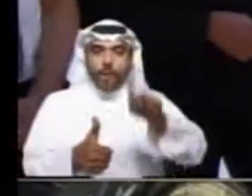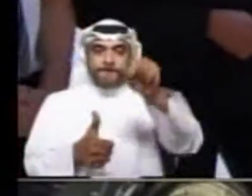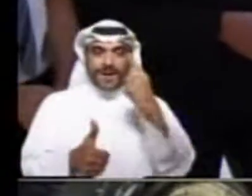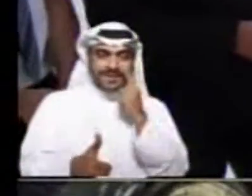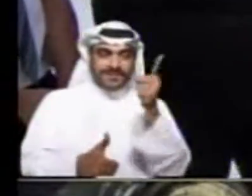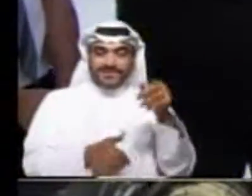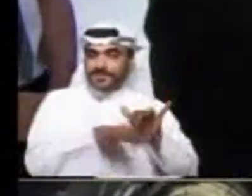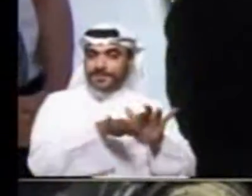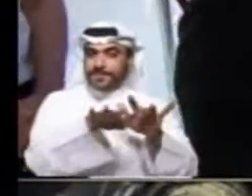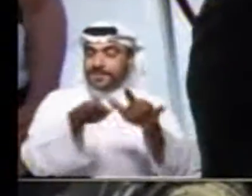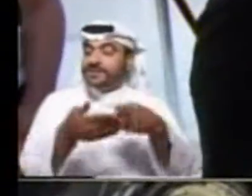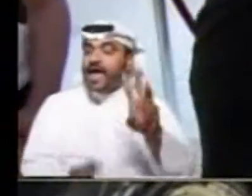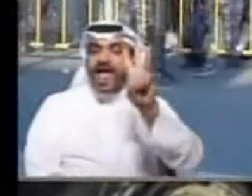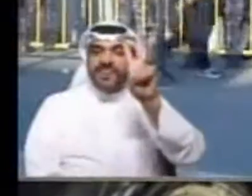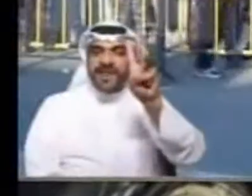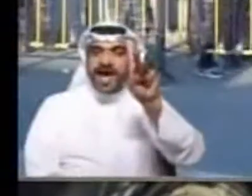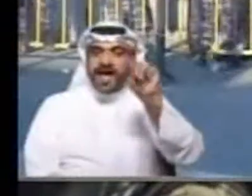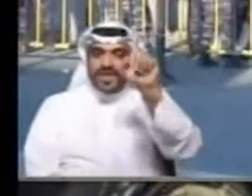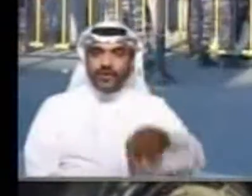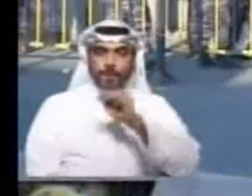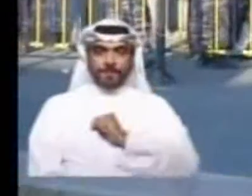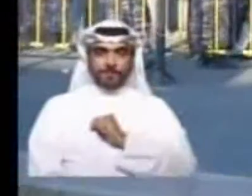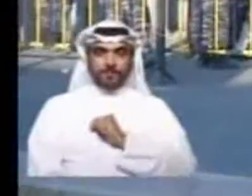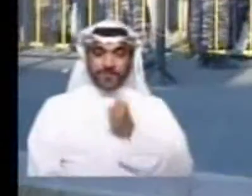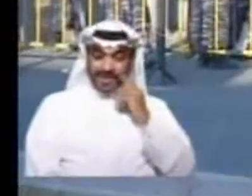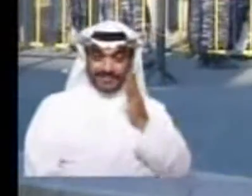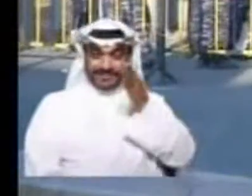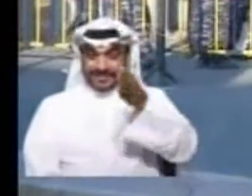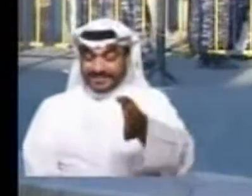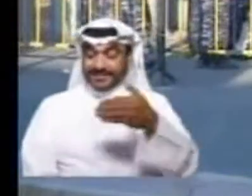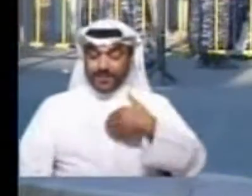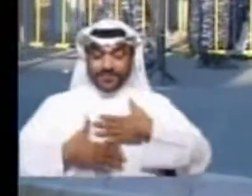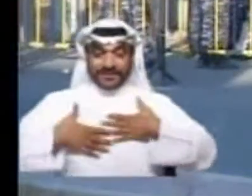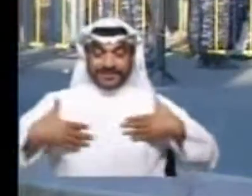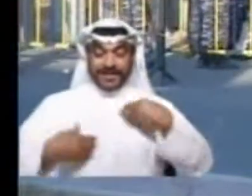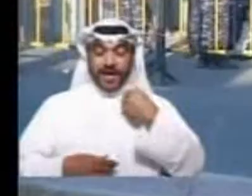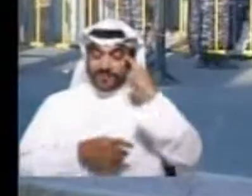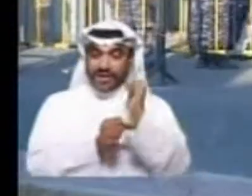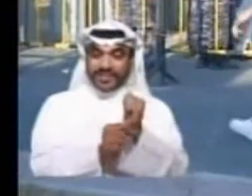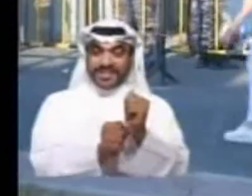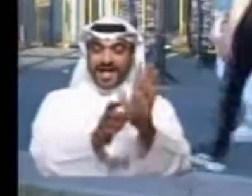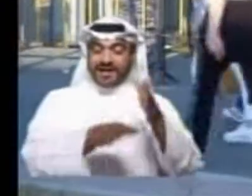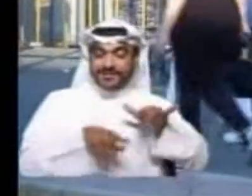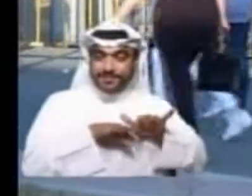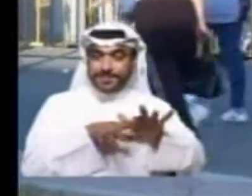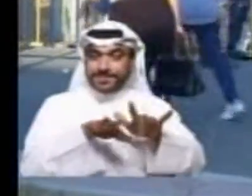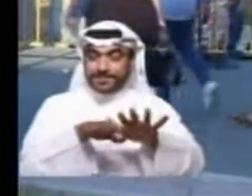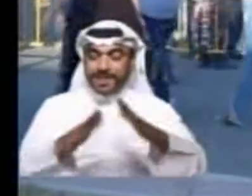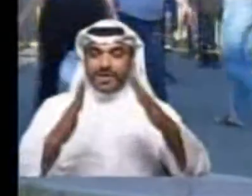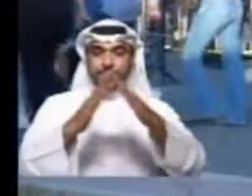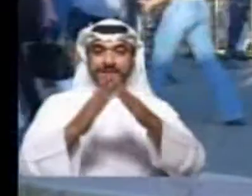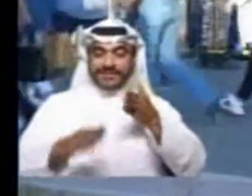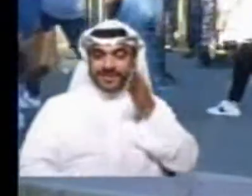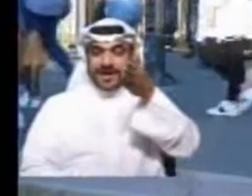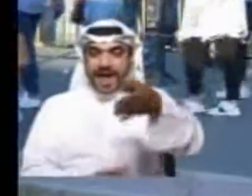الذي يتواصل لثلاثة أيام. بروح وطنية وتعزيزا للديمقراطية جاء المصريون جماعة وفرادى